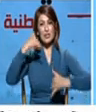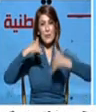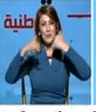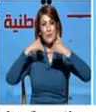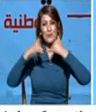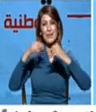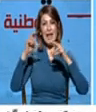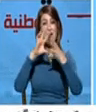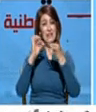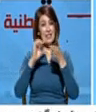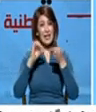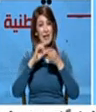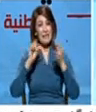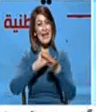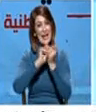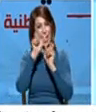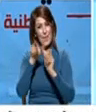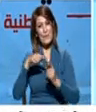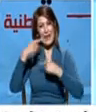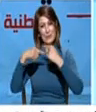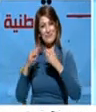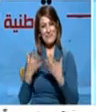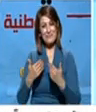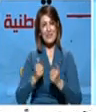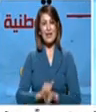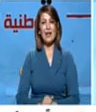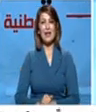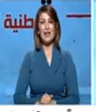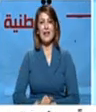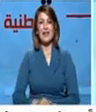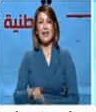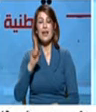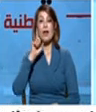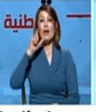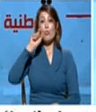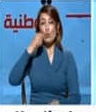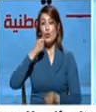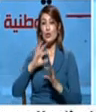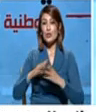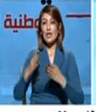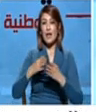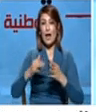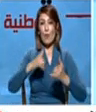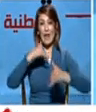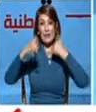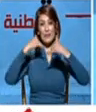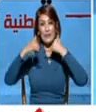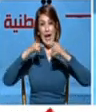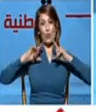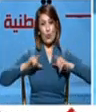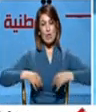عليها اكثر احمد بن حسين المكلف بالاعلام بوزاره التكنولوجيا الاتصال اكيد انه